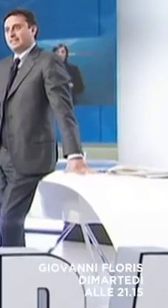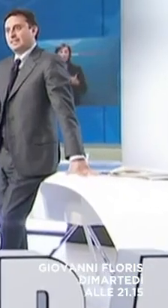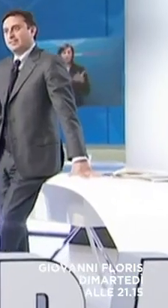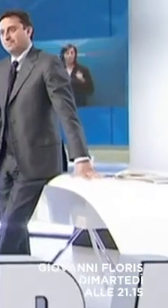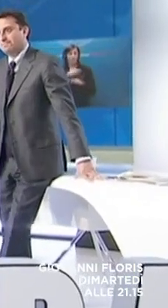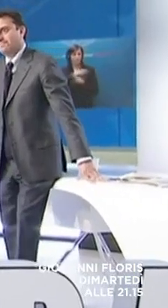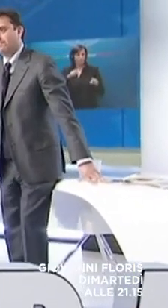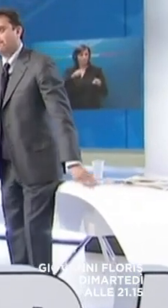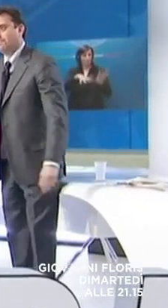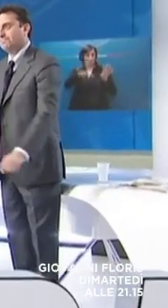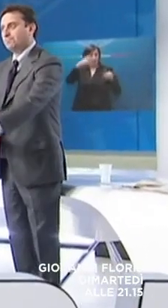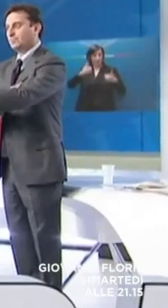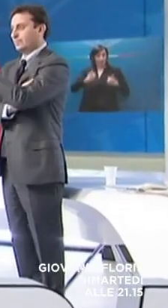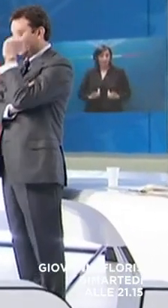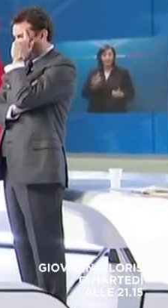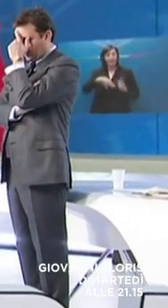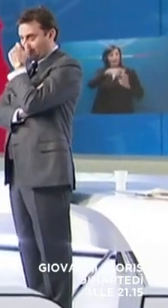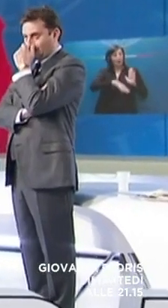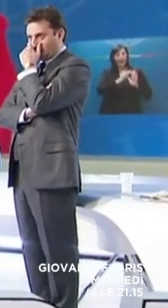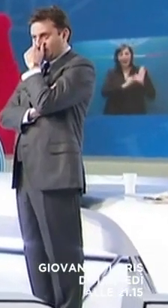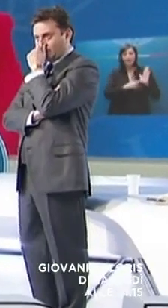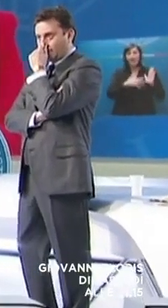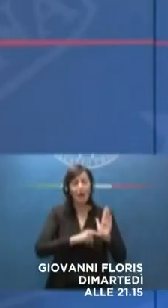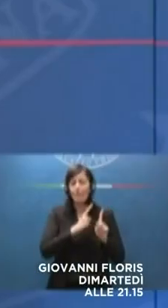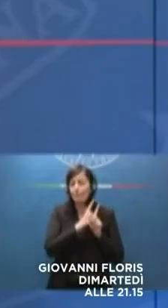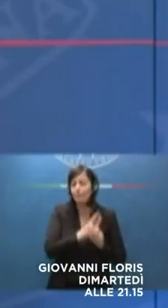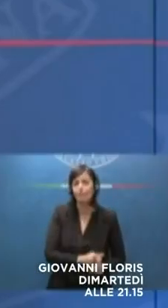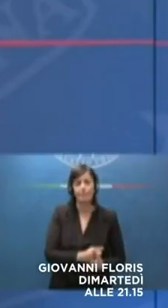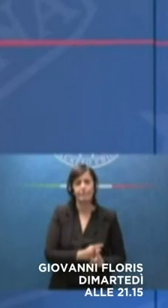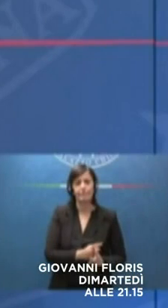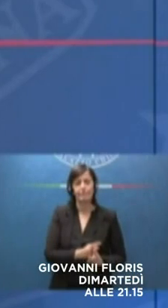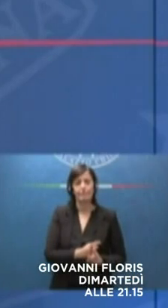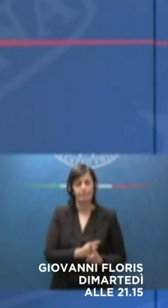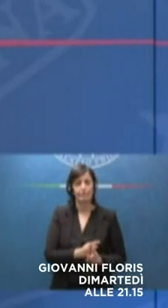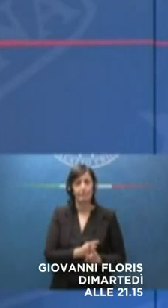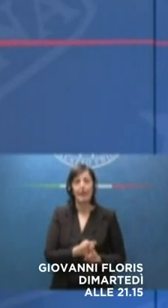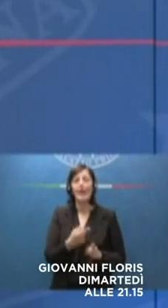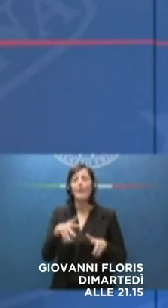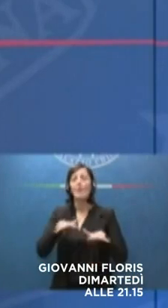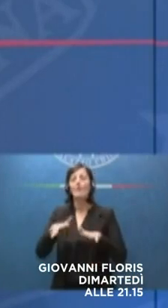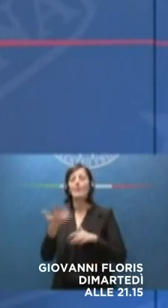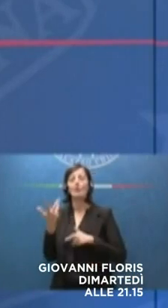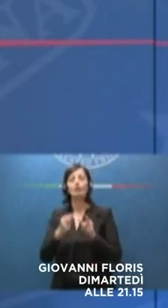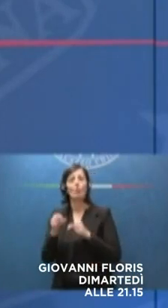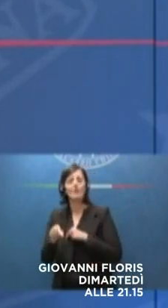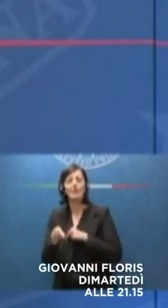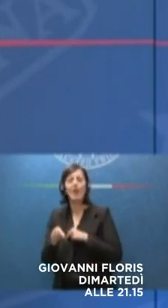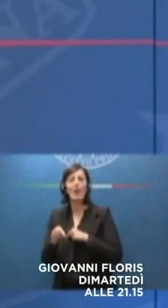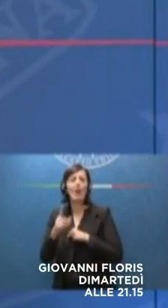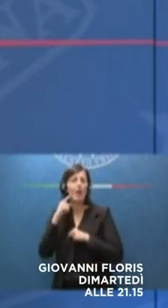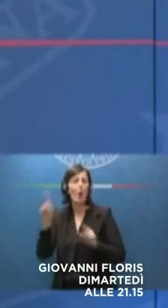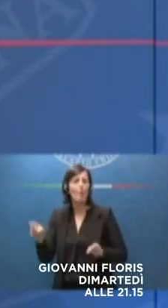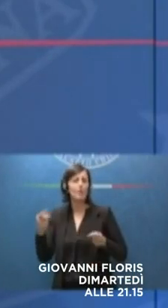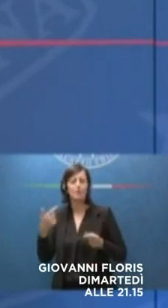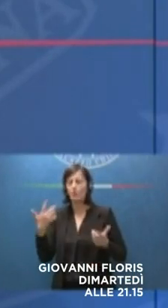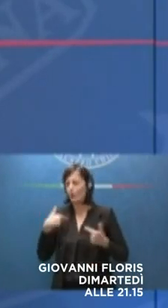perché questo c'era scritto nel nostro programma, questo faremo. E la sinistra e il Movimento 5 Stelle faranno opposizione.